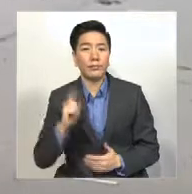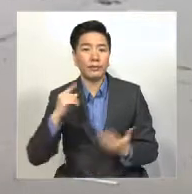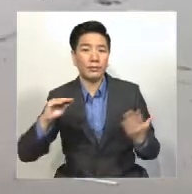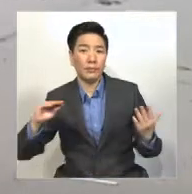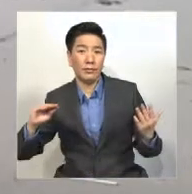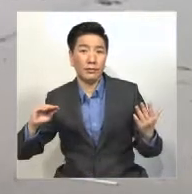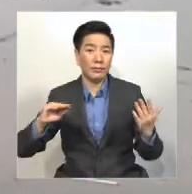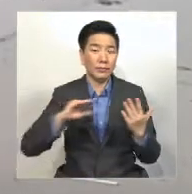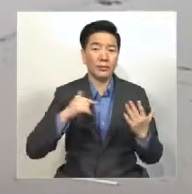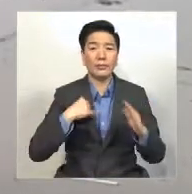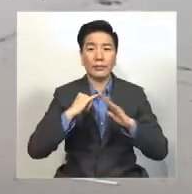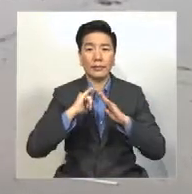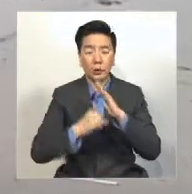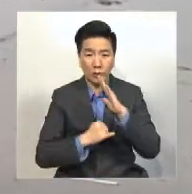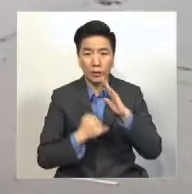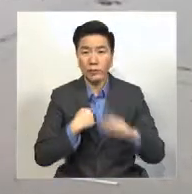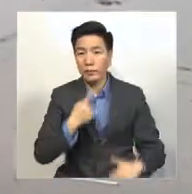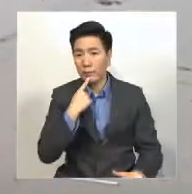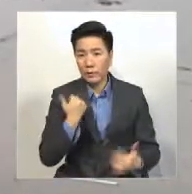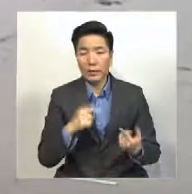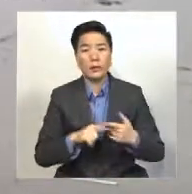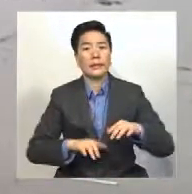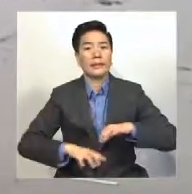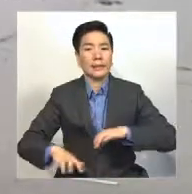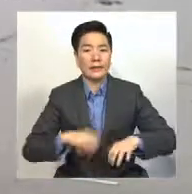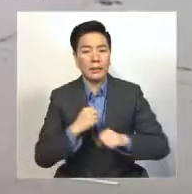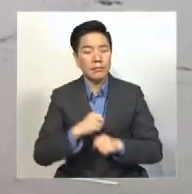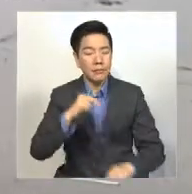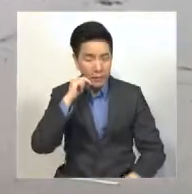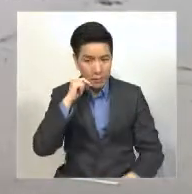ข้ามานะคะทางจังหวัดก็ยังคงยืนยันนะคะว่าบริหารจัดการน้ำ